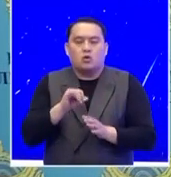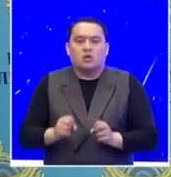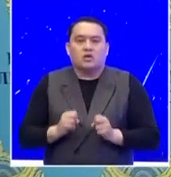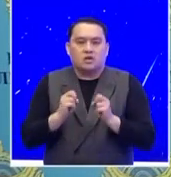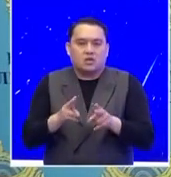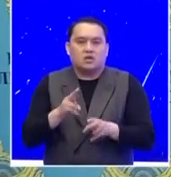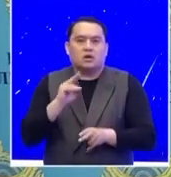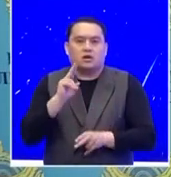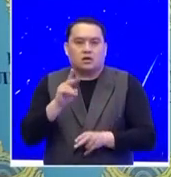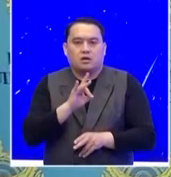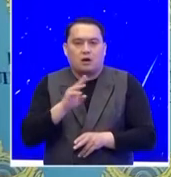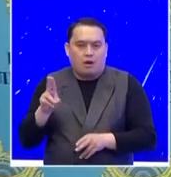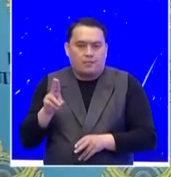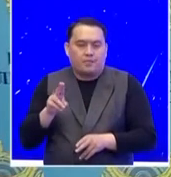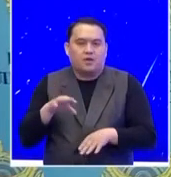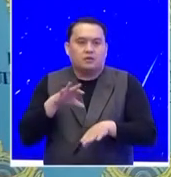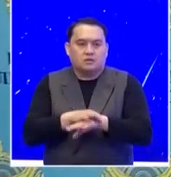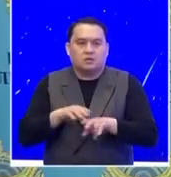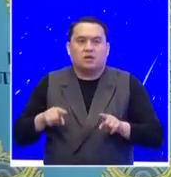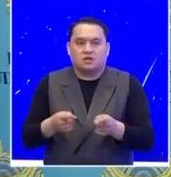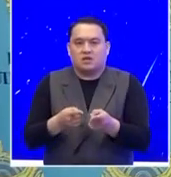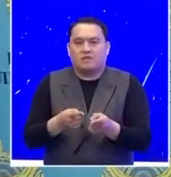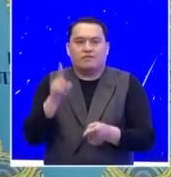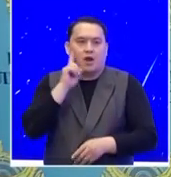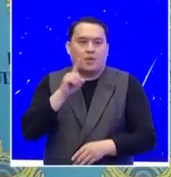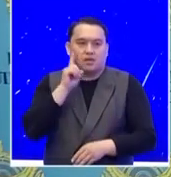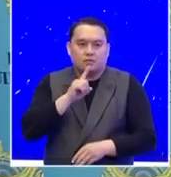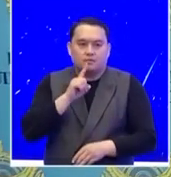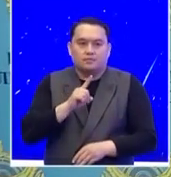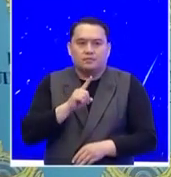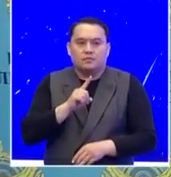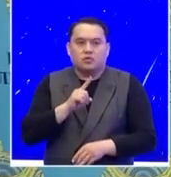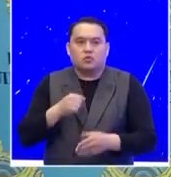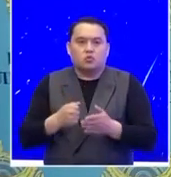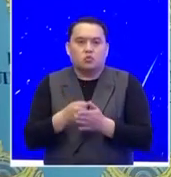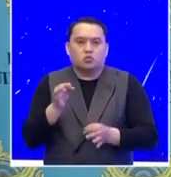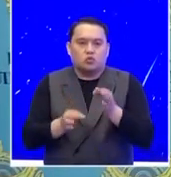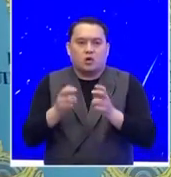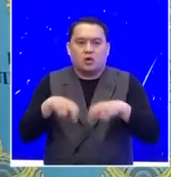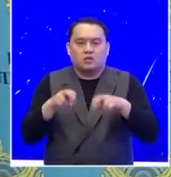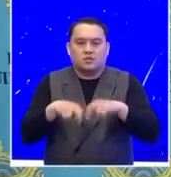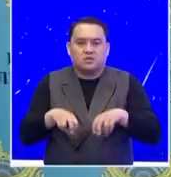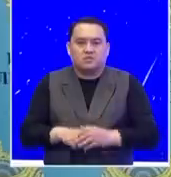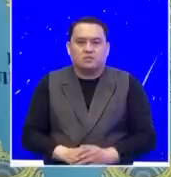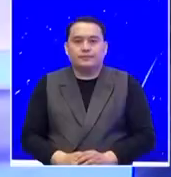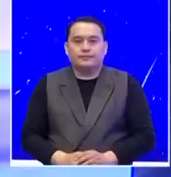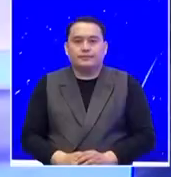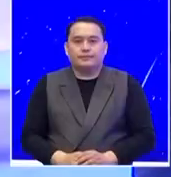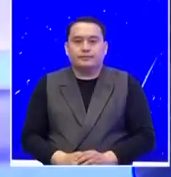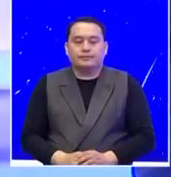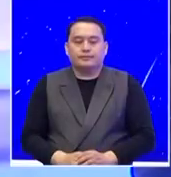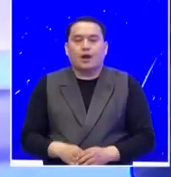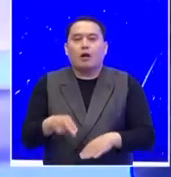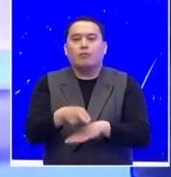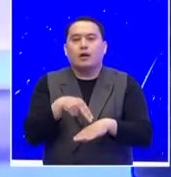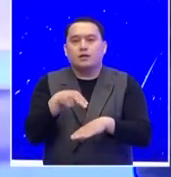Республики Казахстан. Подозреваемый задержан и находится в изоляторе временного содержания. Назначена судебно-биологическая экспертиза.